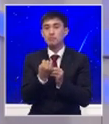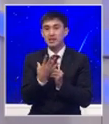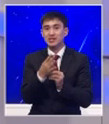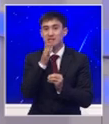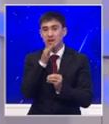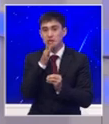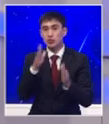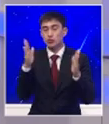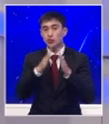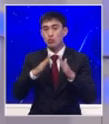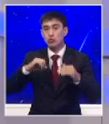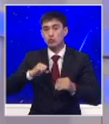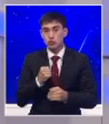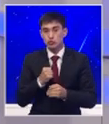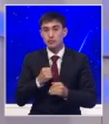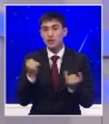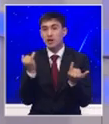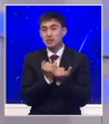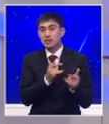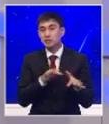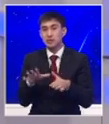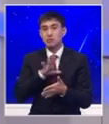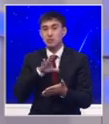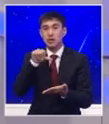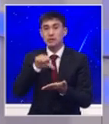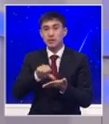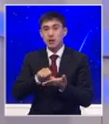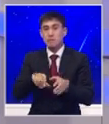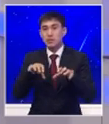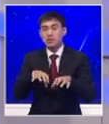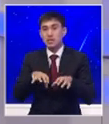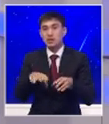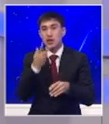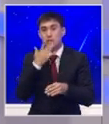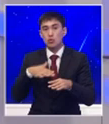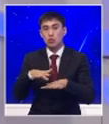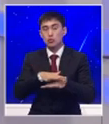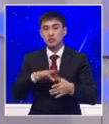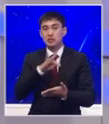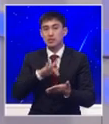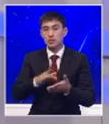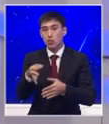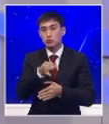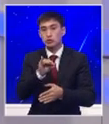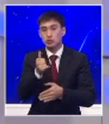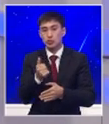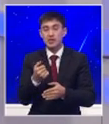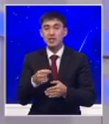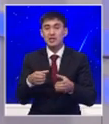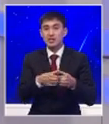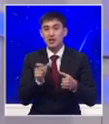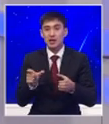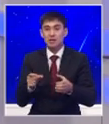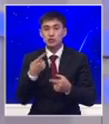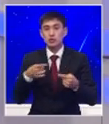посвященных 15-летию Дома дружбы. Гостями на них стали не только председатели этнокультурных центров области Жетісу, но и